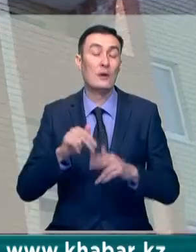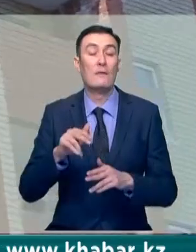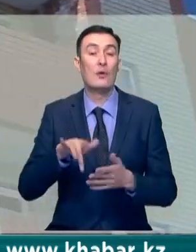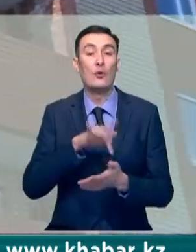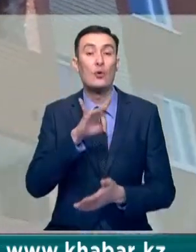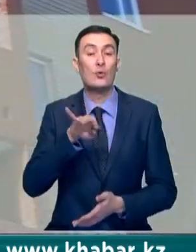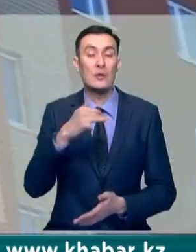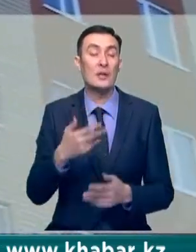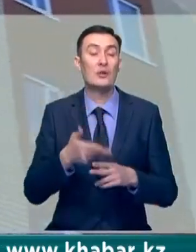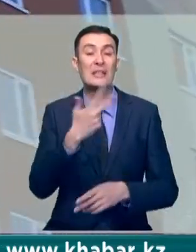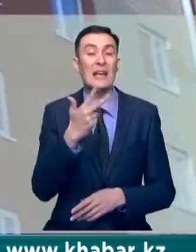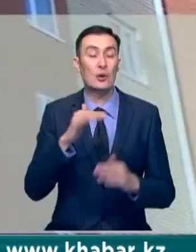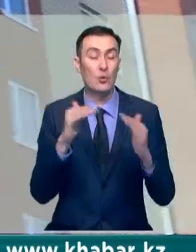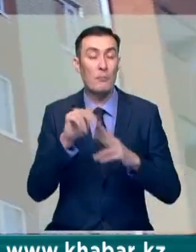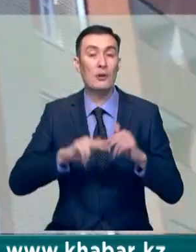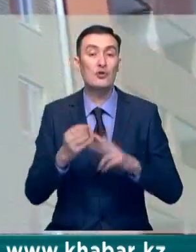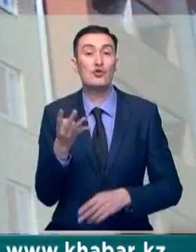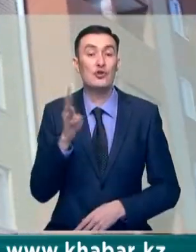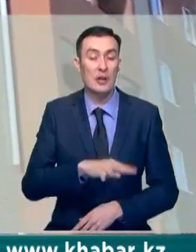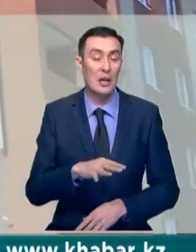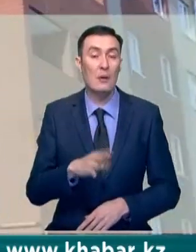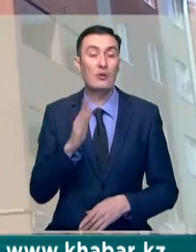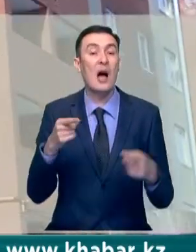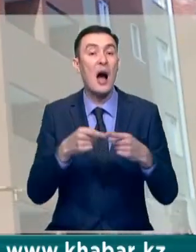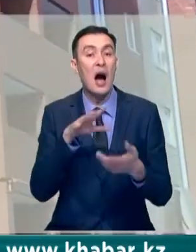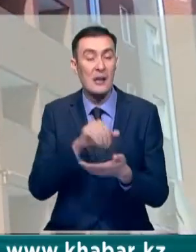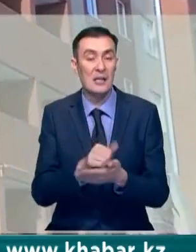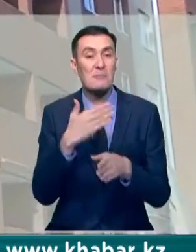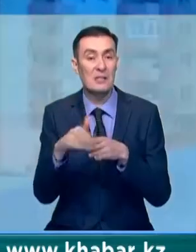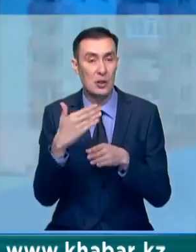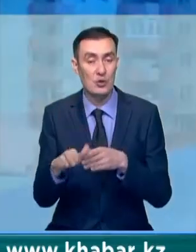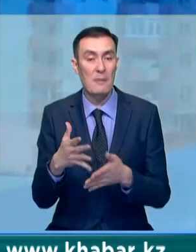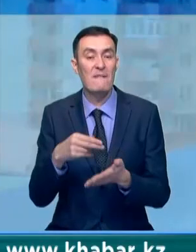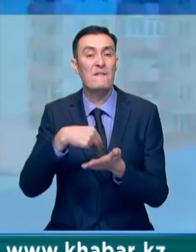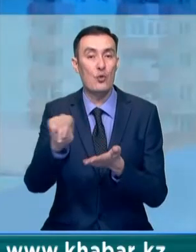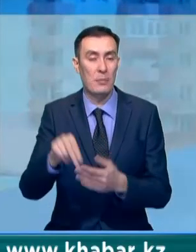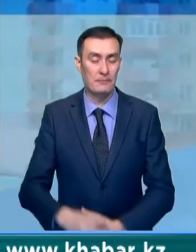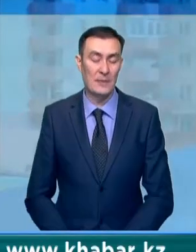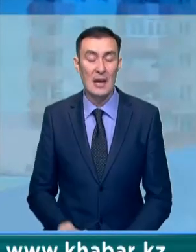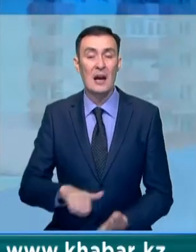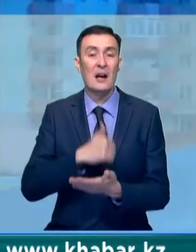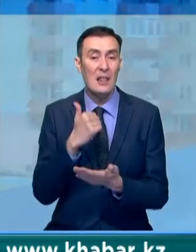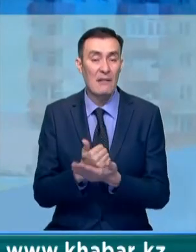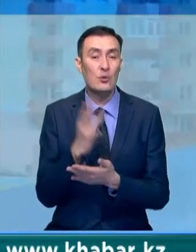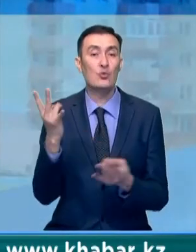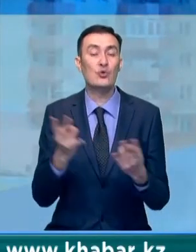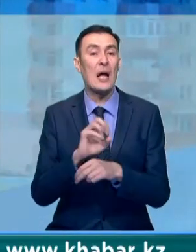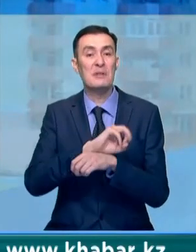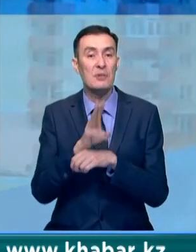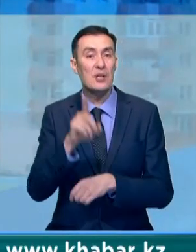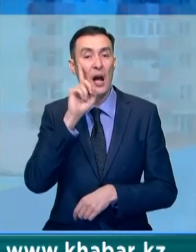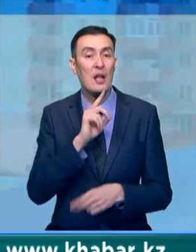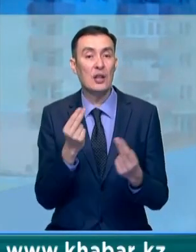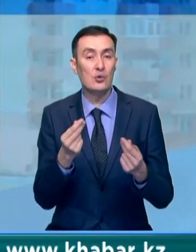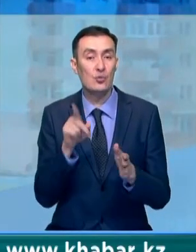3-й многоэтажный дом. Планируют построить еще 4. Жилье арендное с последующим выкупом. Самое главное, наша задача — обеспечить доступное жилье.